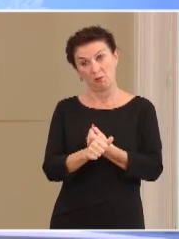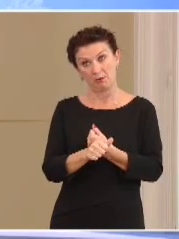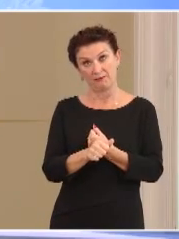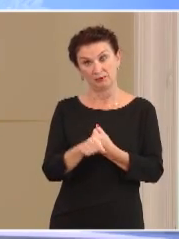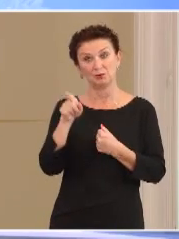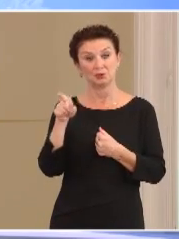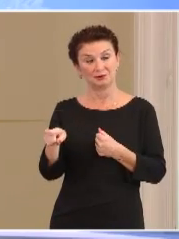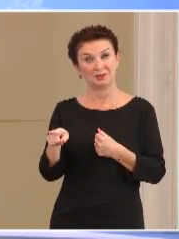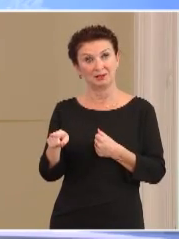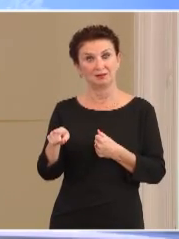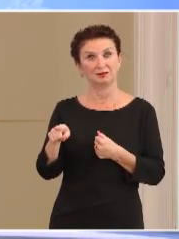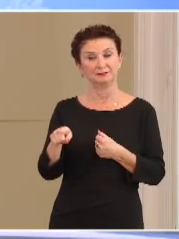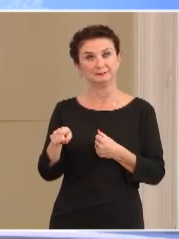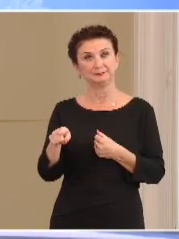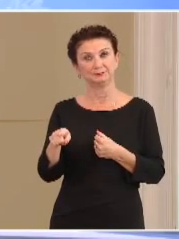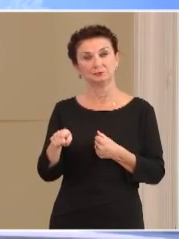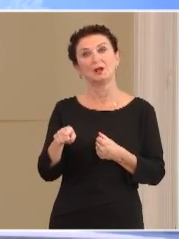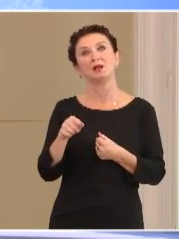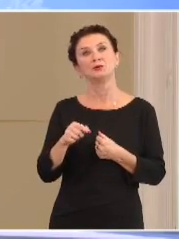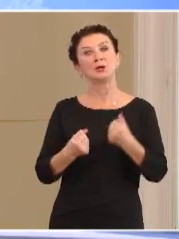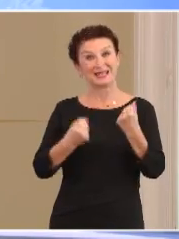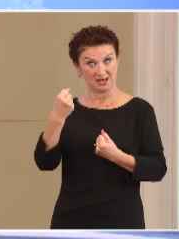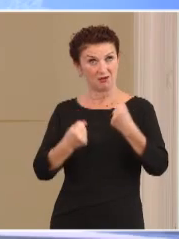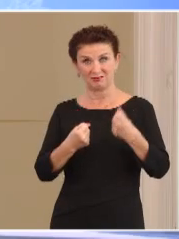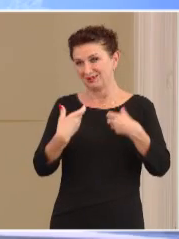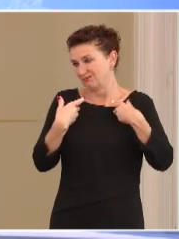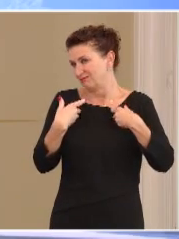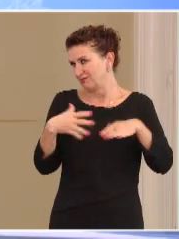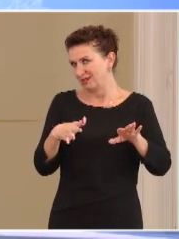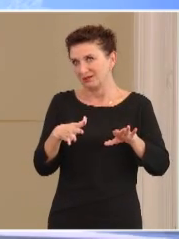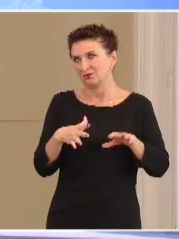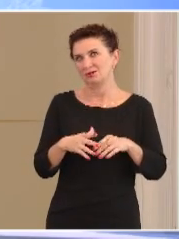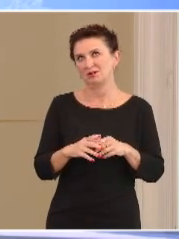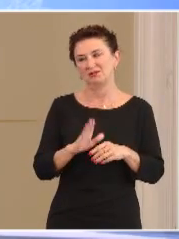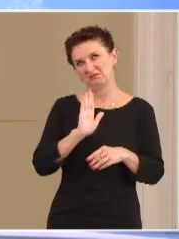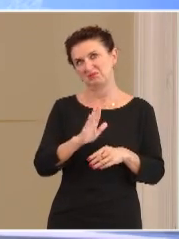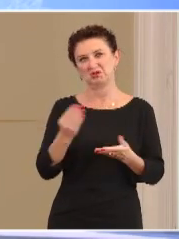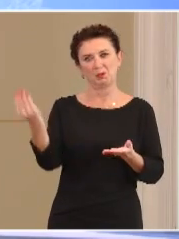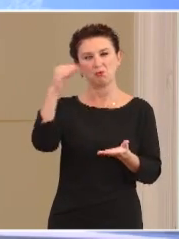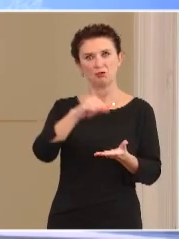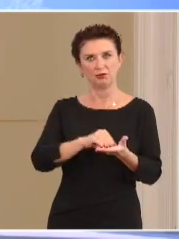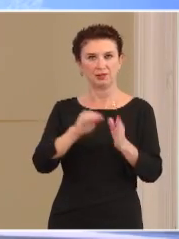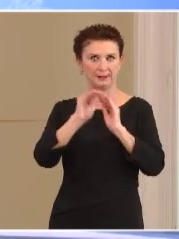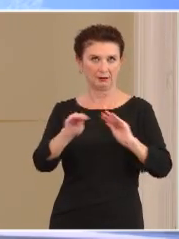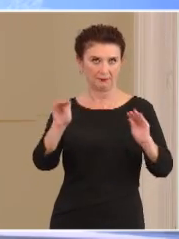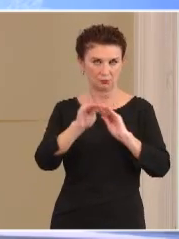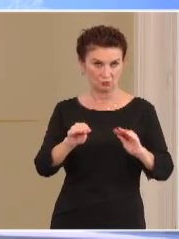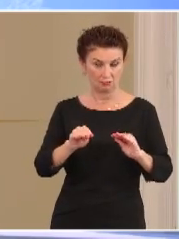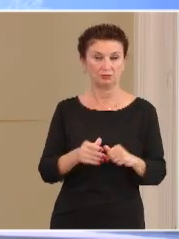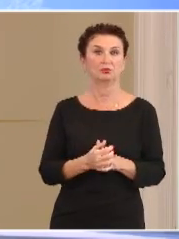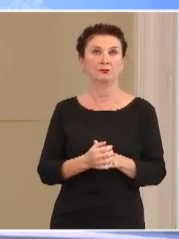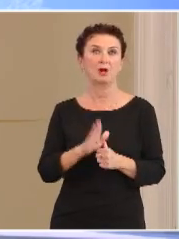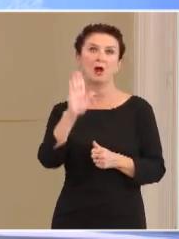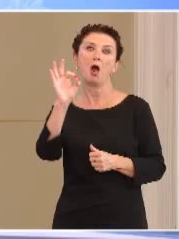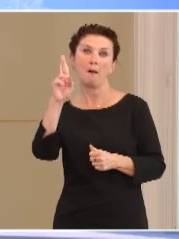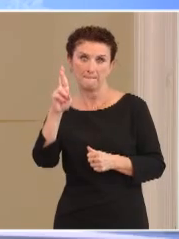nie wyrażały chęci, aby być objętymi tymi szkoleniami. O ile BOR, Policja, etc. wyrażały taką